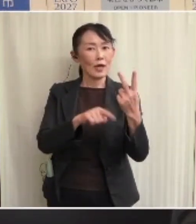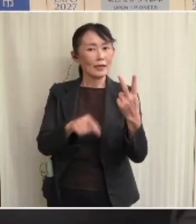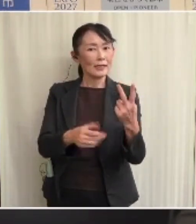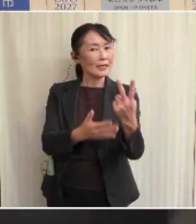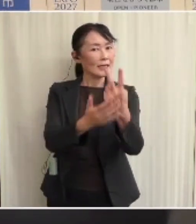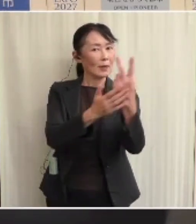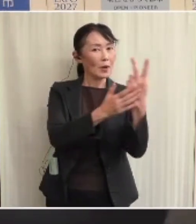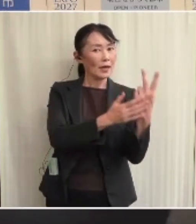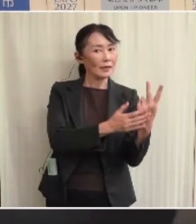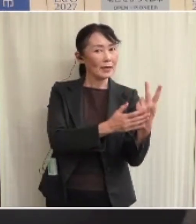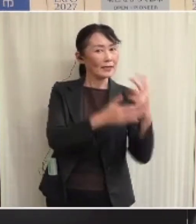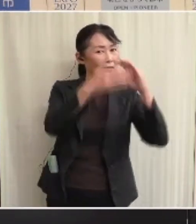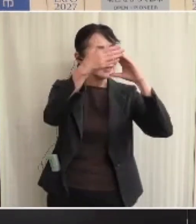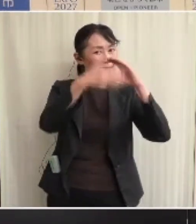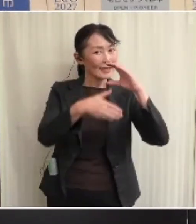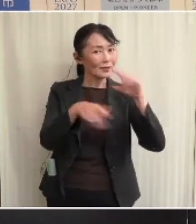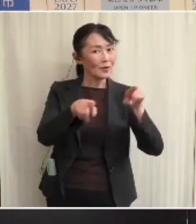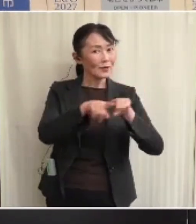お入りください。